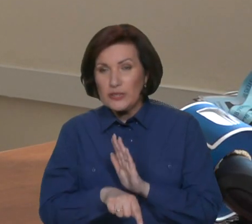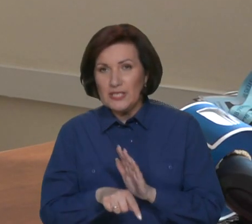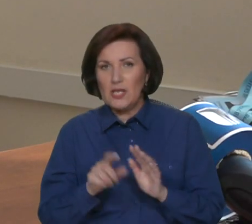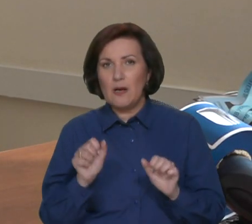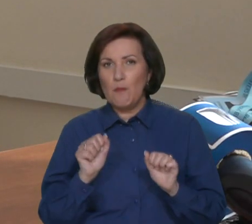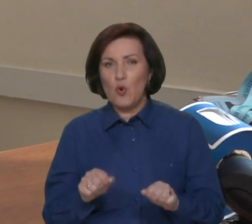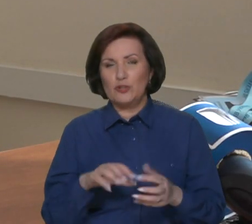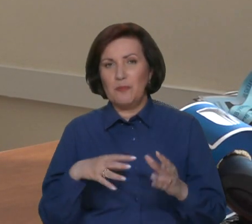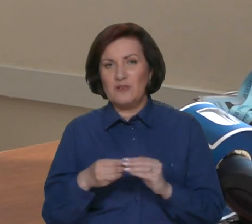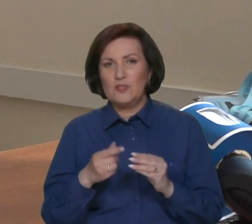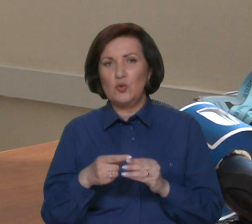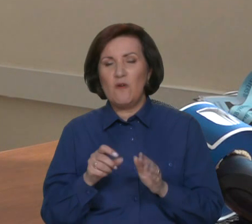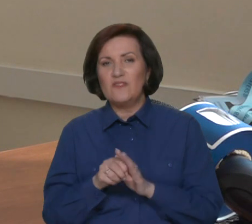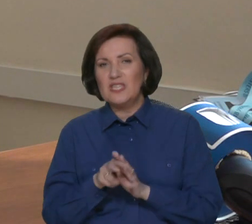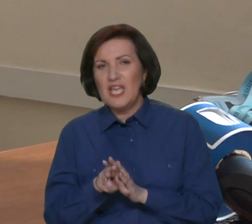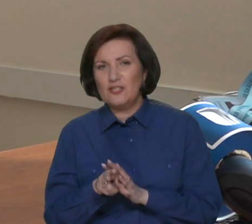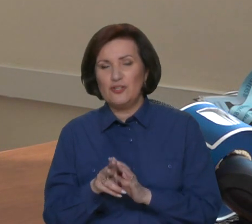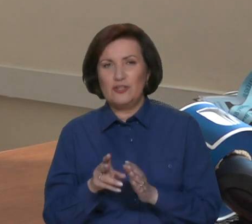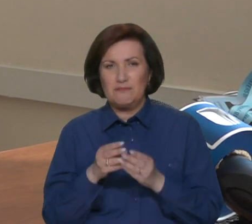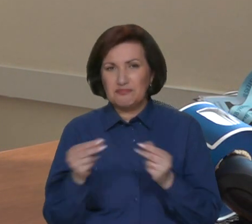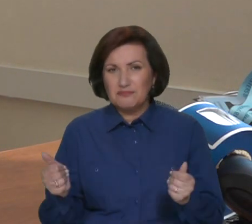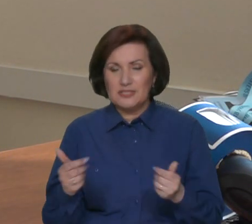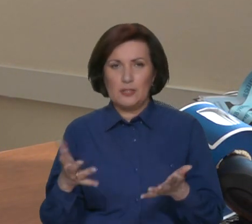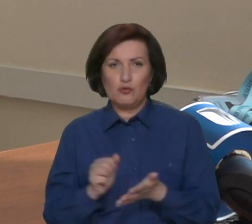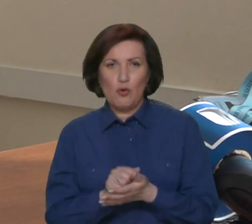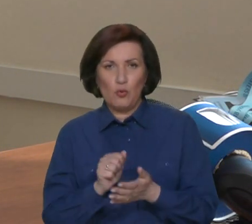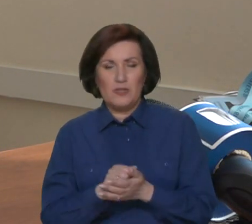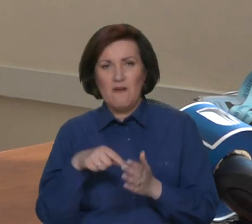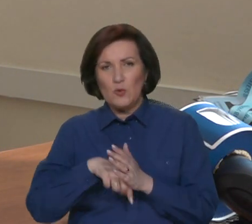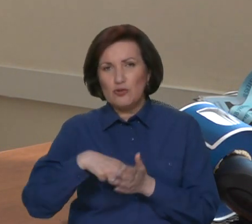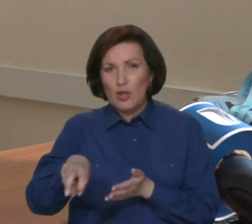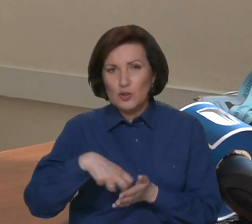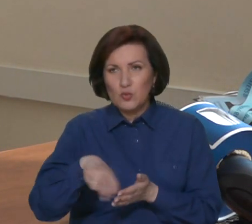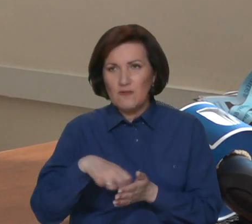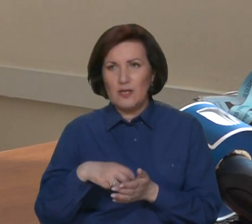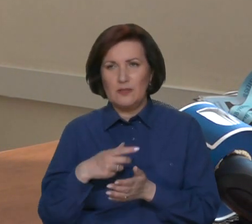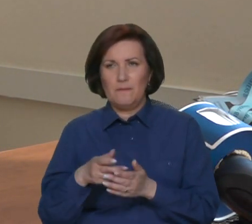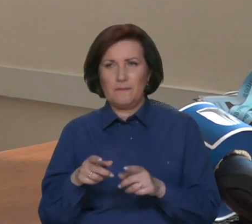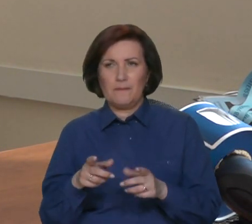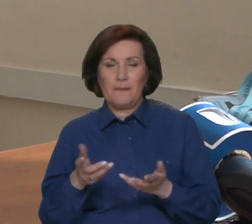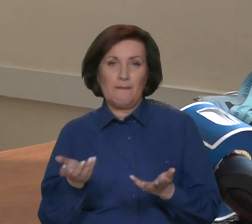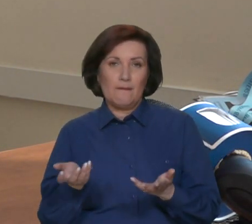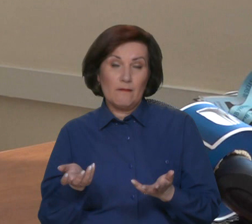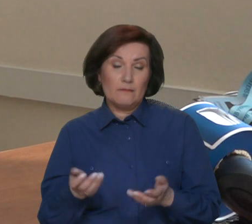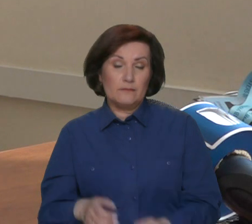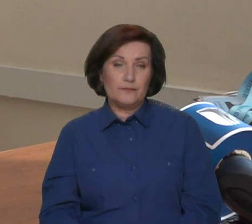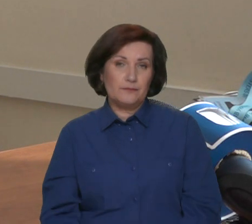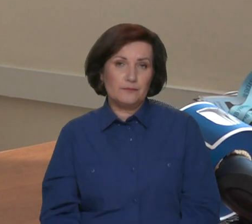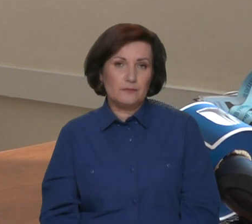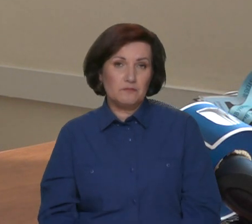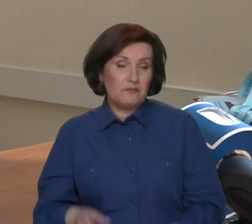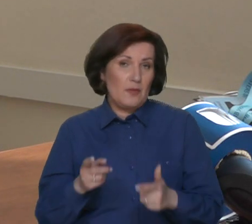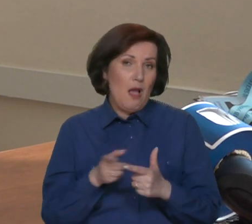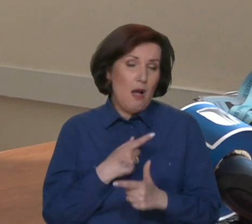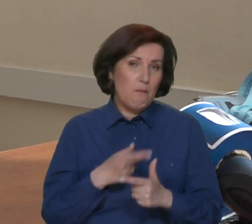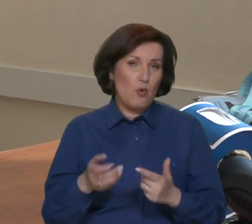може призвести до втечі якихось документів, внутрішнього листування якогось пропагандистів. Або